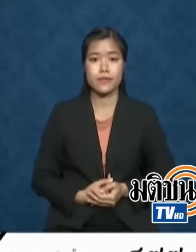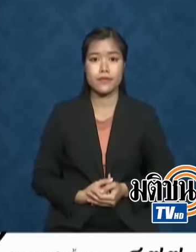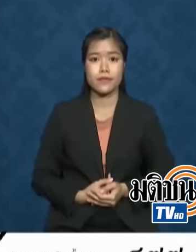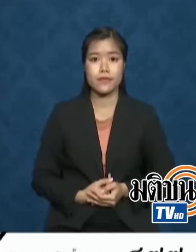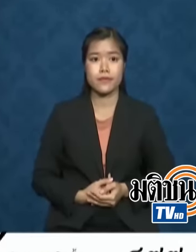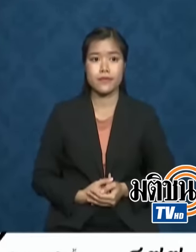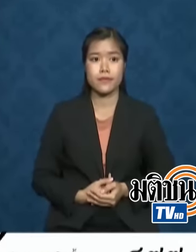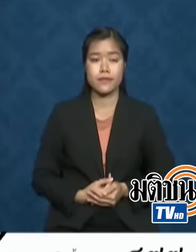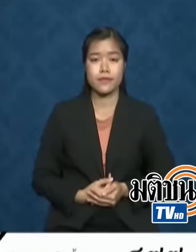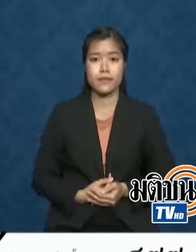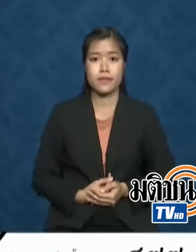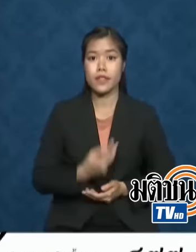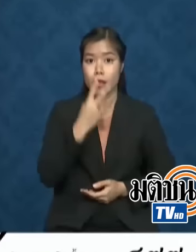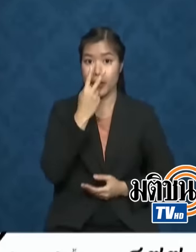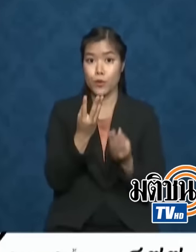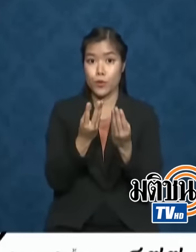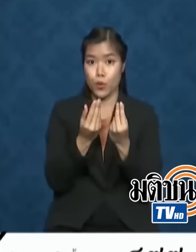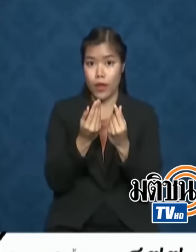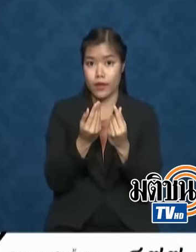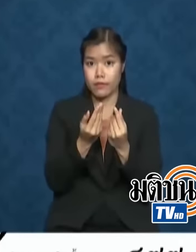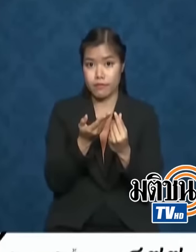แค่นั้นไม่พอทีนี้เรามาดูตัวเลขกันต่อไ